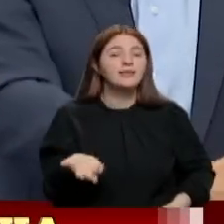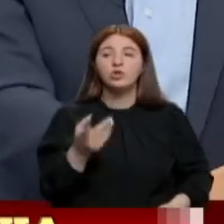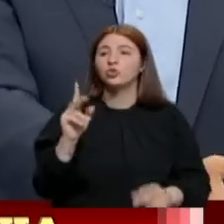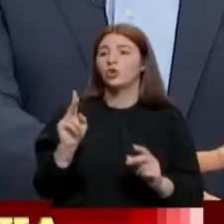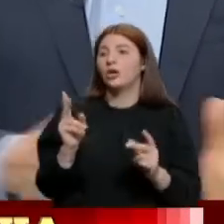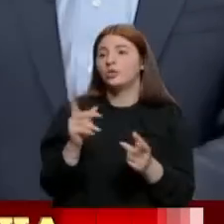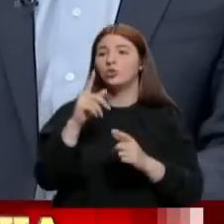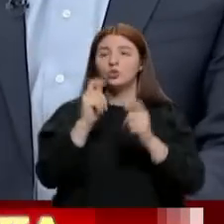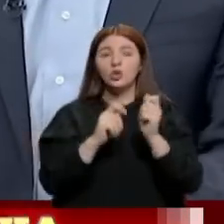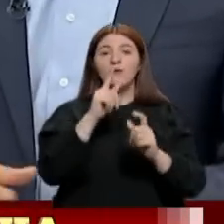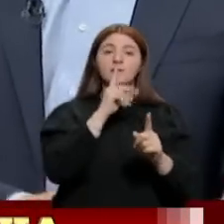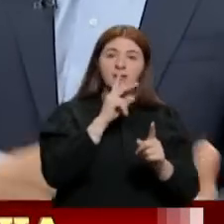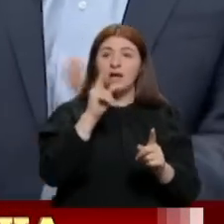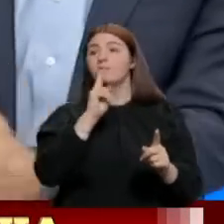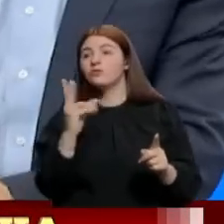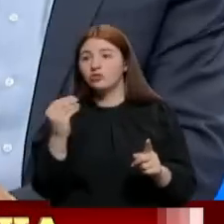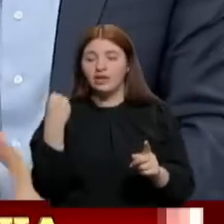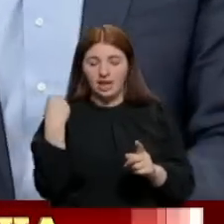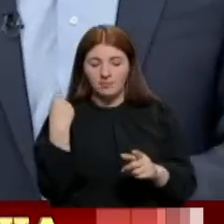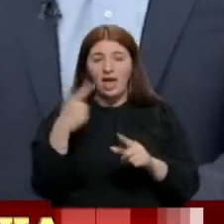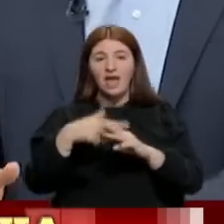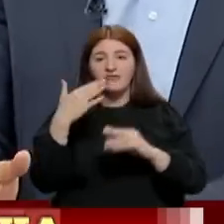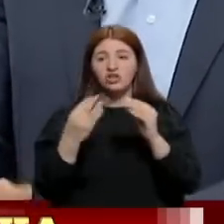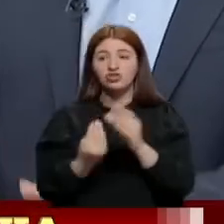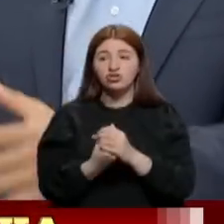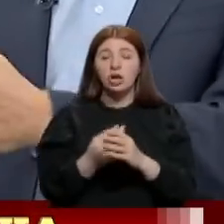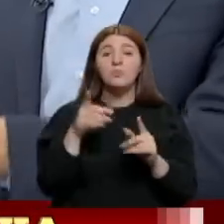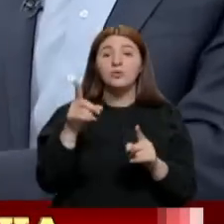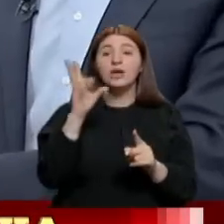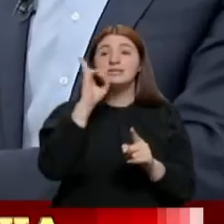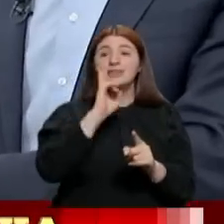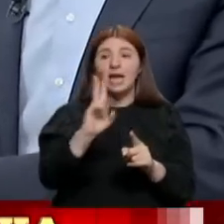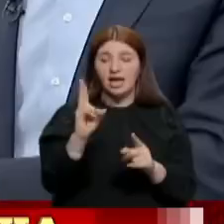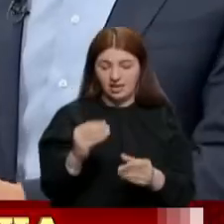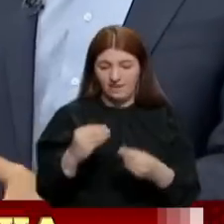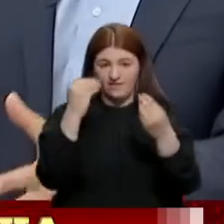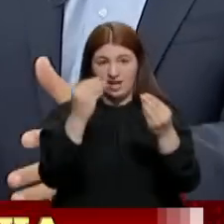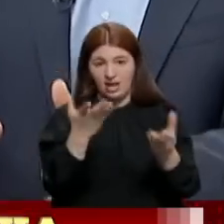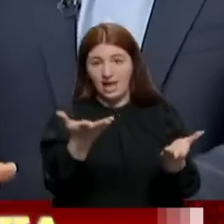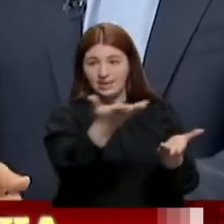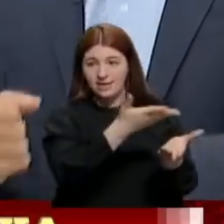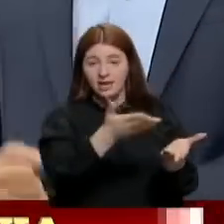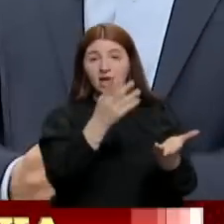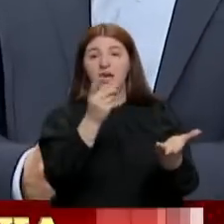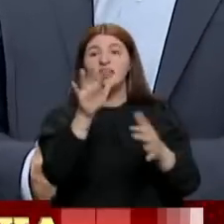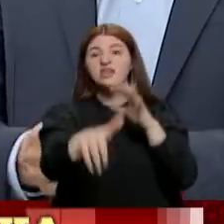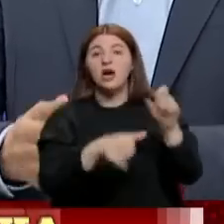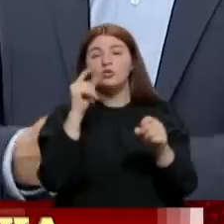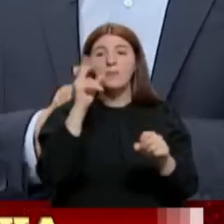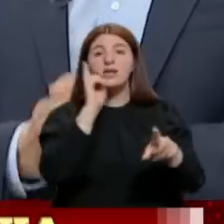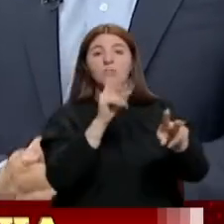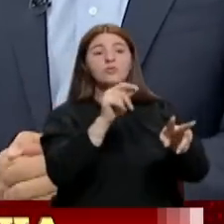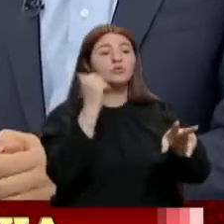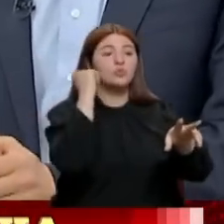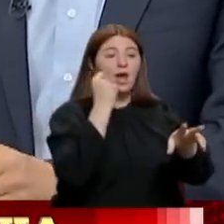Süt 150 lirayken 200 lira olacak. Yeni bir enflasyon yaratılacak. Oysa bu zenginleştirilenlerden, Ranttan zenginleşenlerden bu